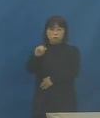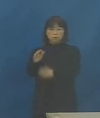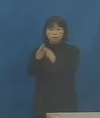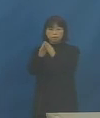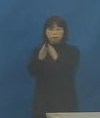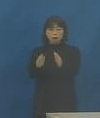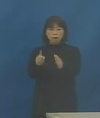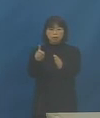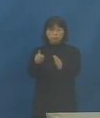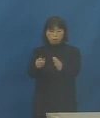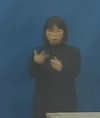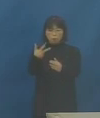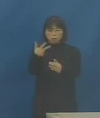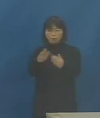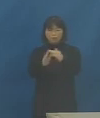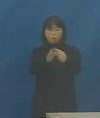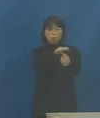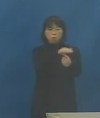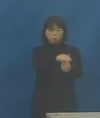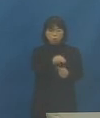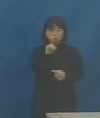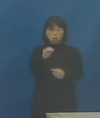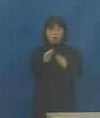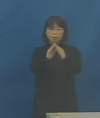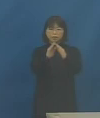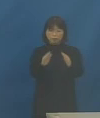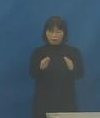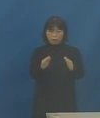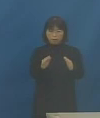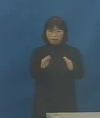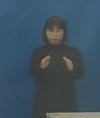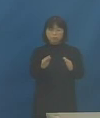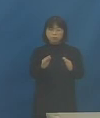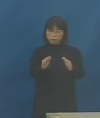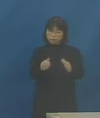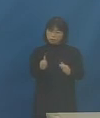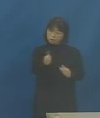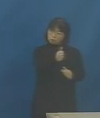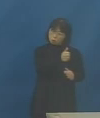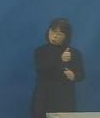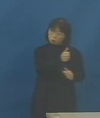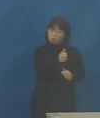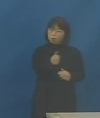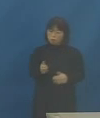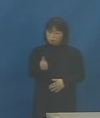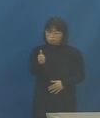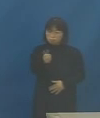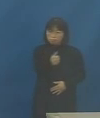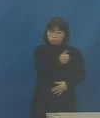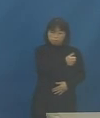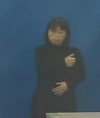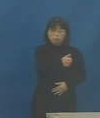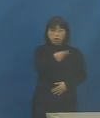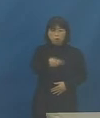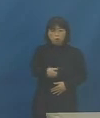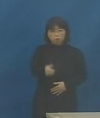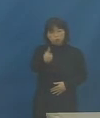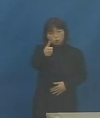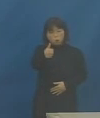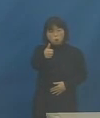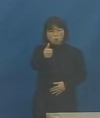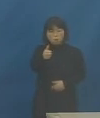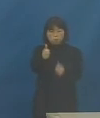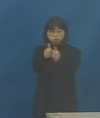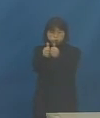各市町村の教育委員会もまあ各市町村長とかなあの子各一つを回りまして教育長も